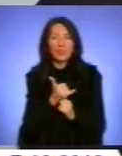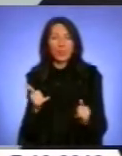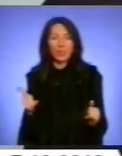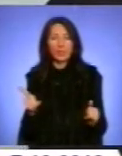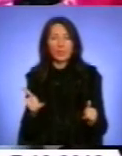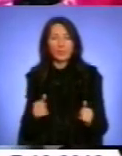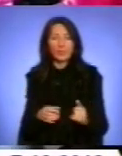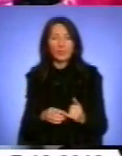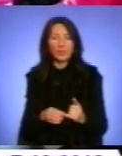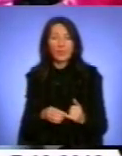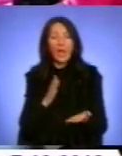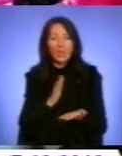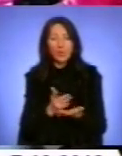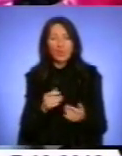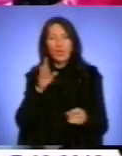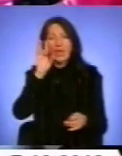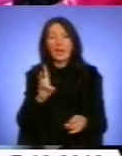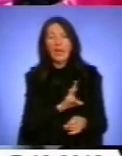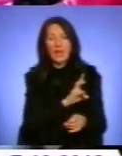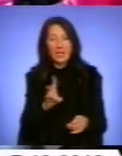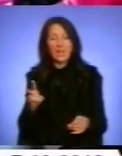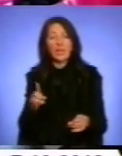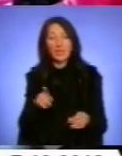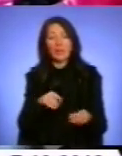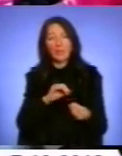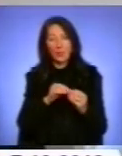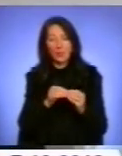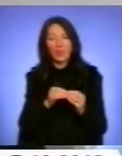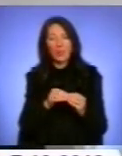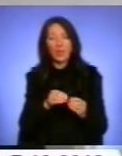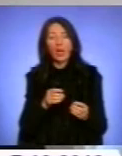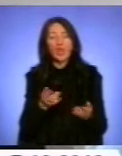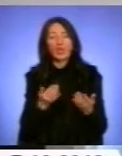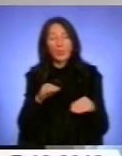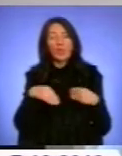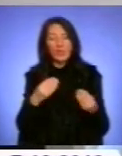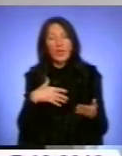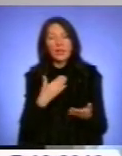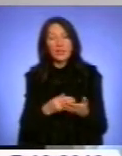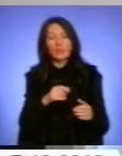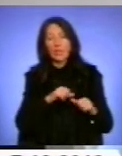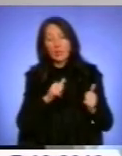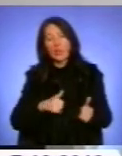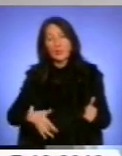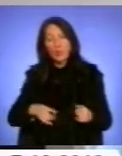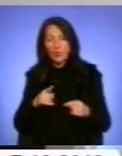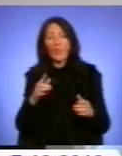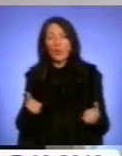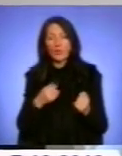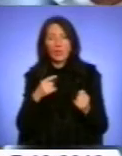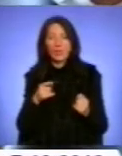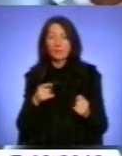неможливо. Існує ще й релігійний аспект проблеми. Якщо віддати свій орган, щоб урятувати життя іншим, вважається